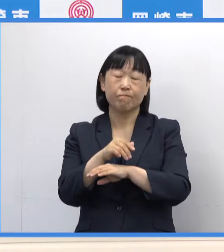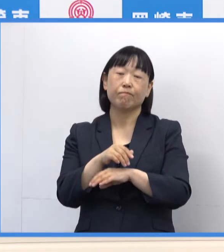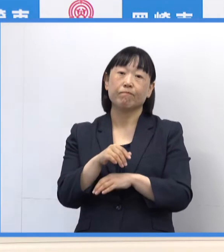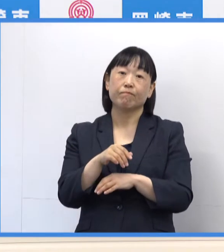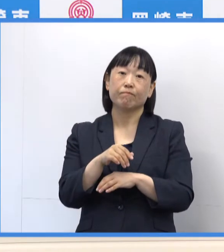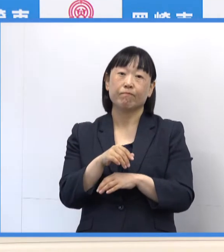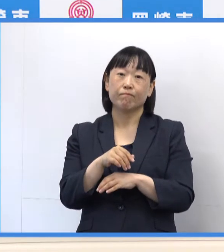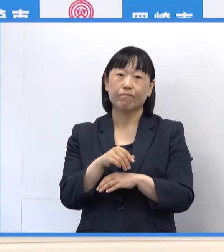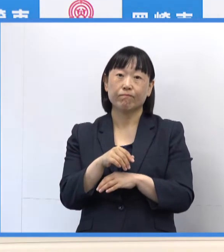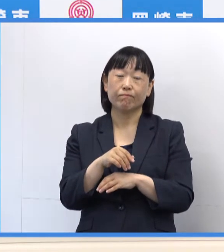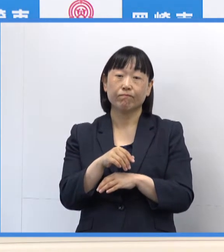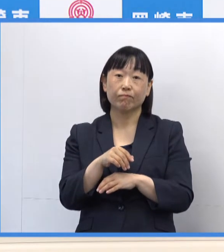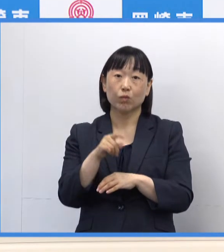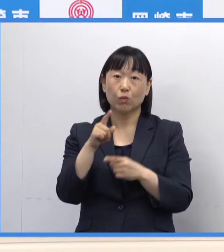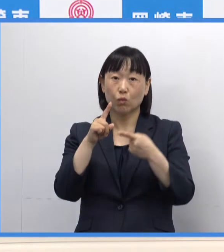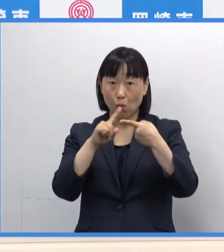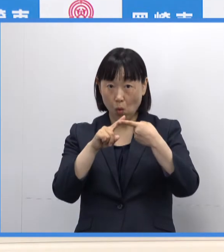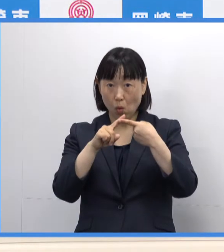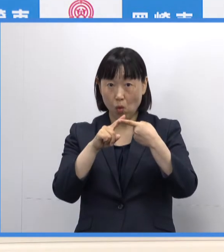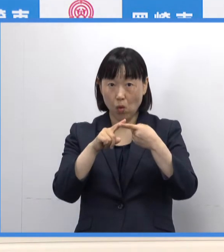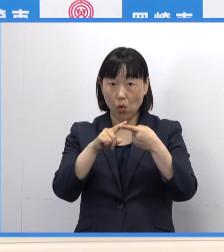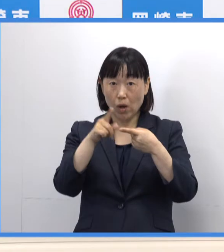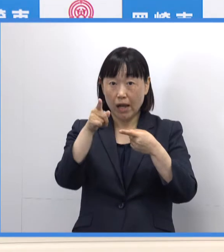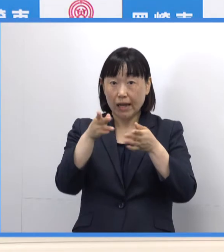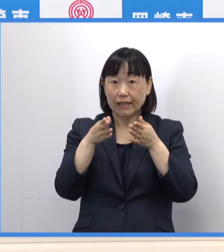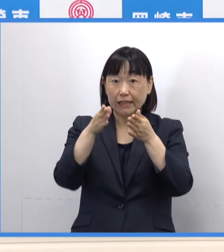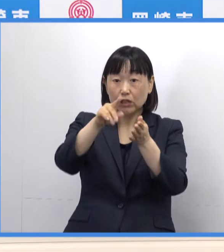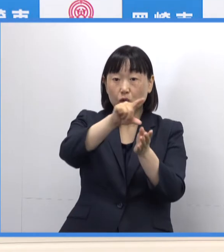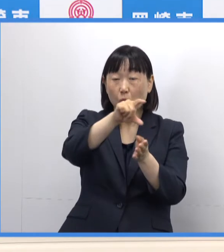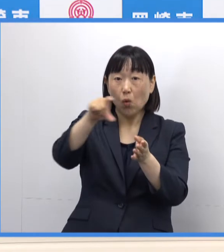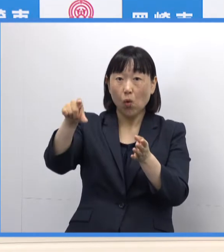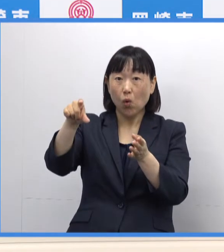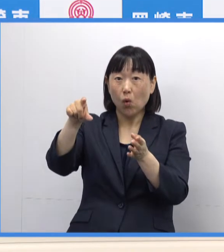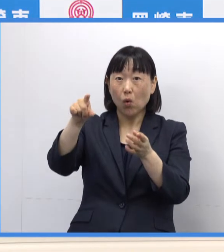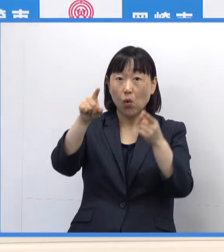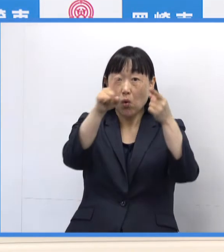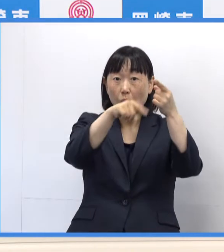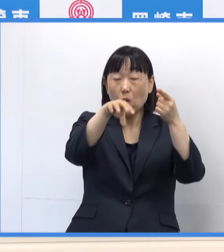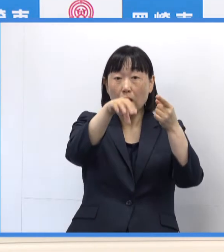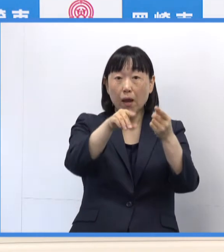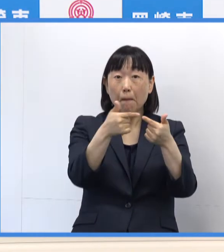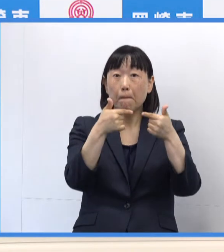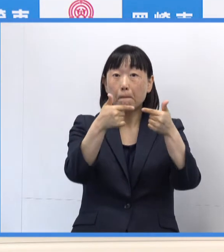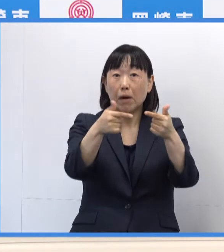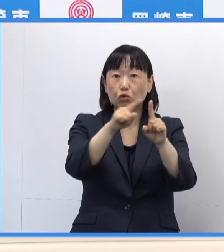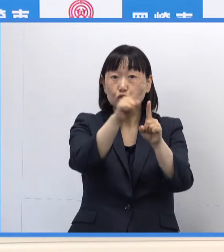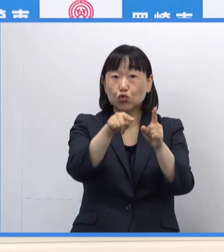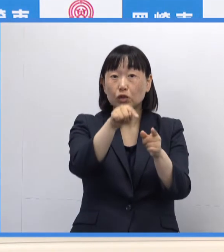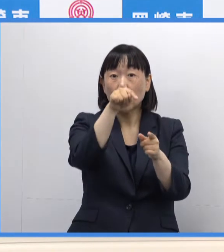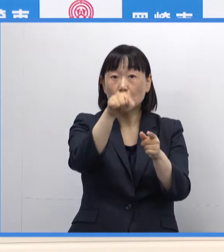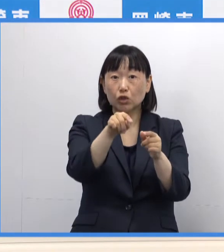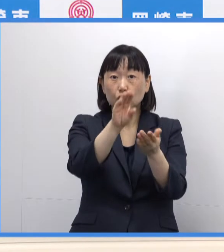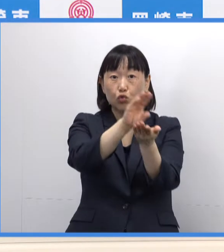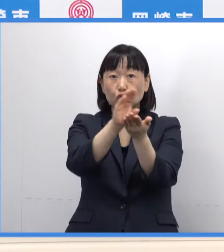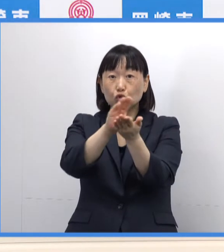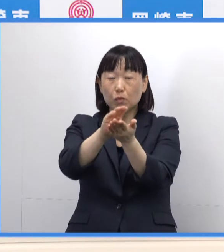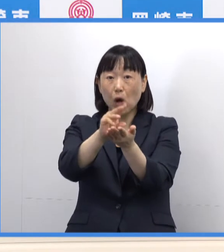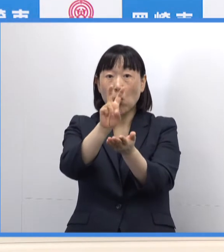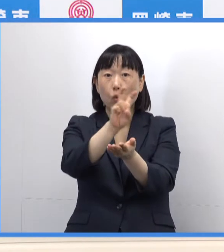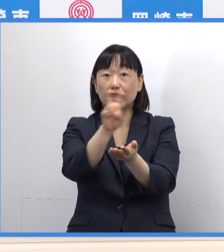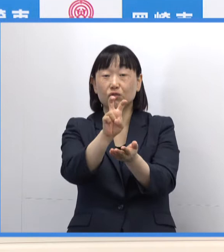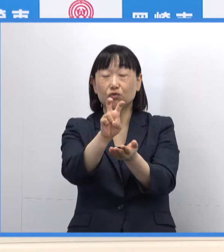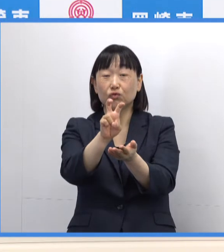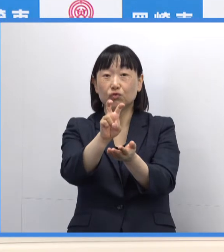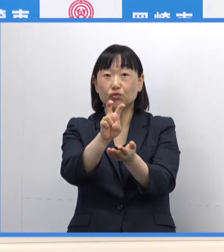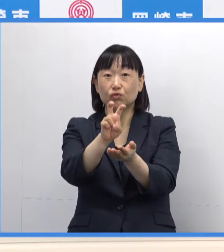けれども、と国道1号沿いの岡崎公園バス駐車場に乗用車20